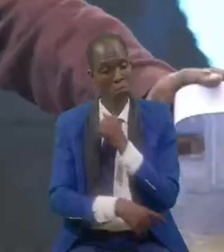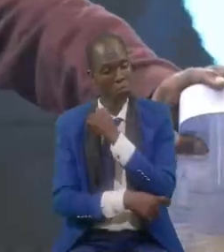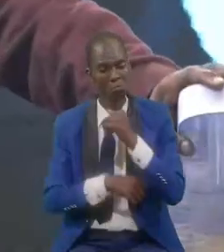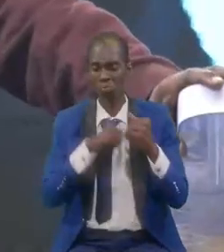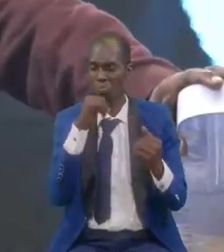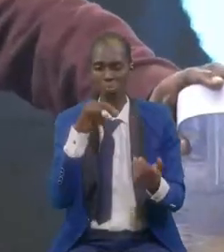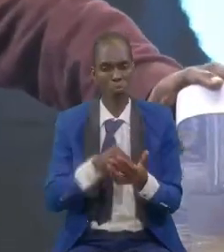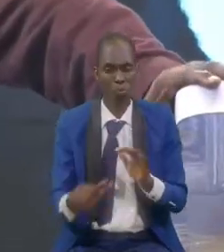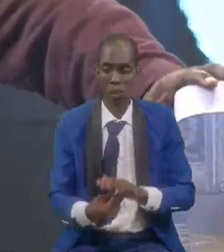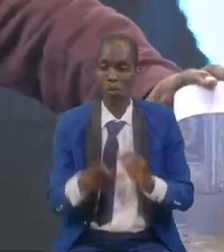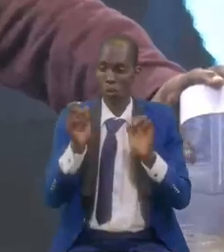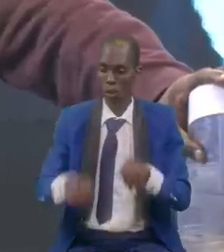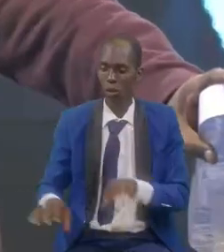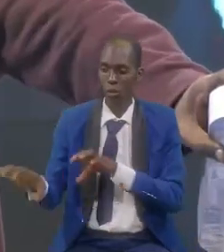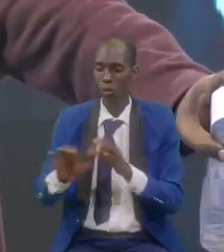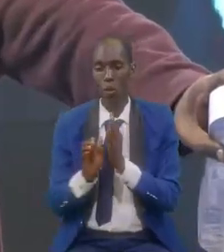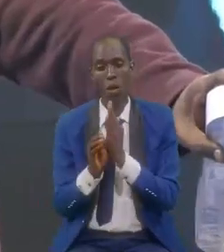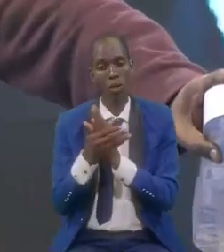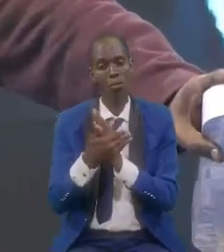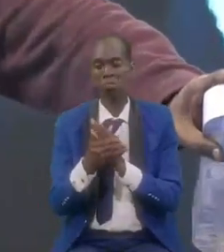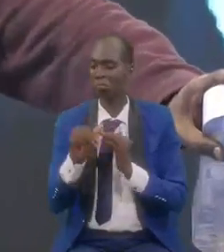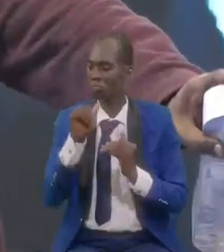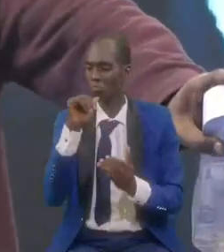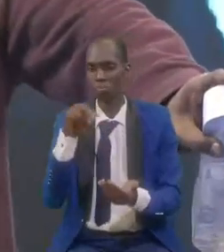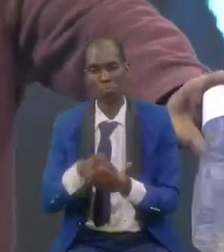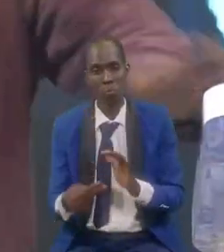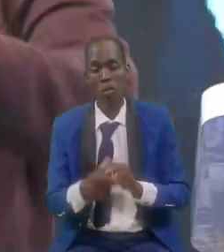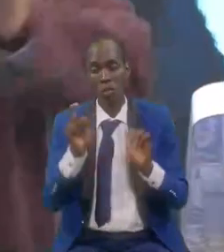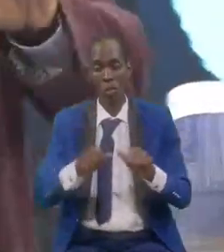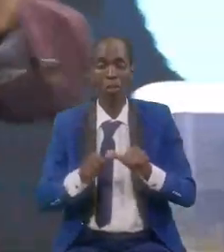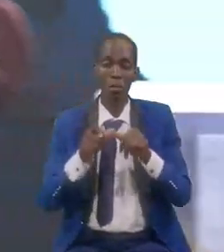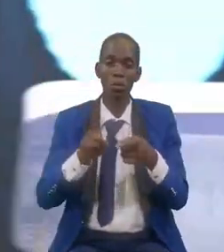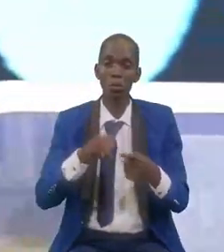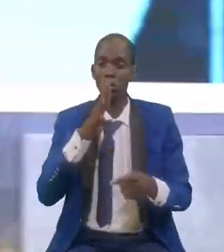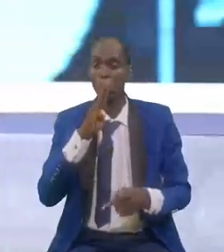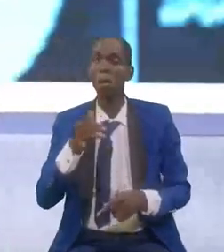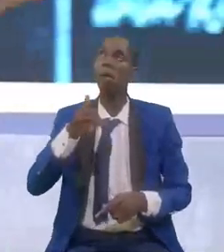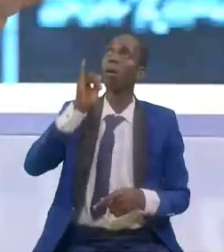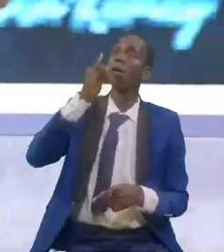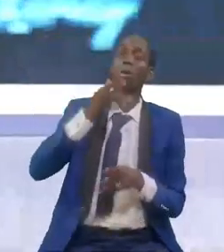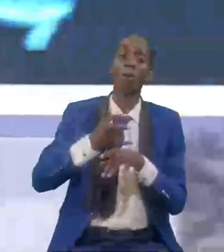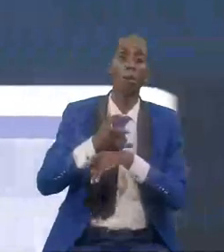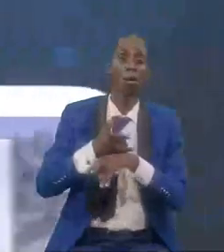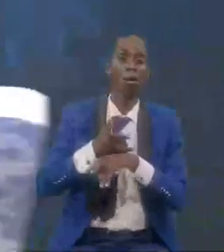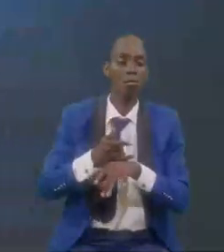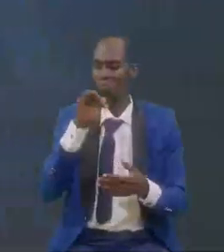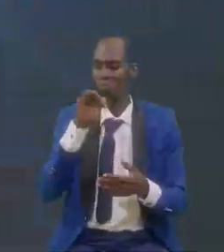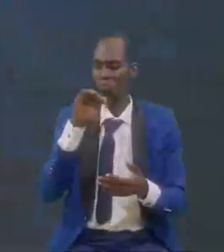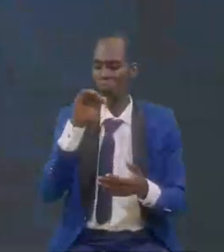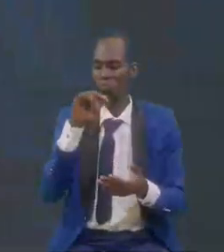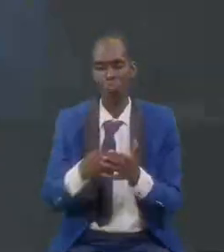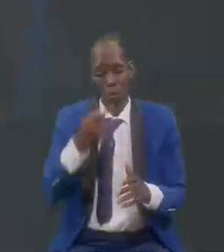commettre adultère, tu peux être un soulard. Viens seulement dans notre parti. Prends la carte du